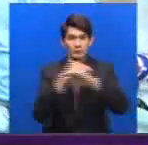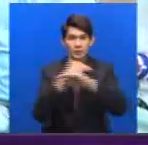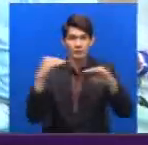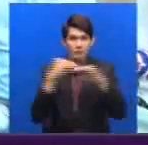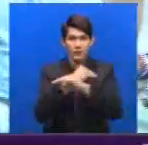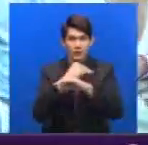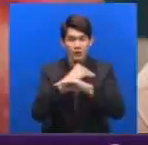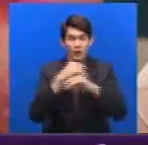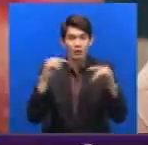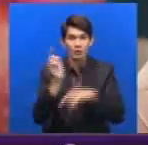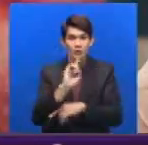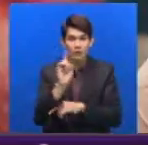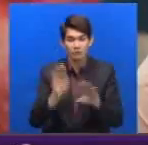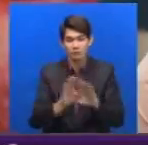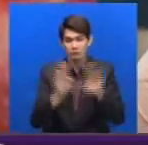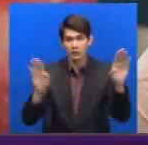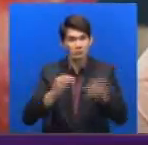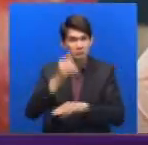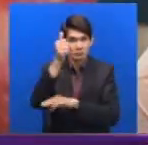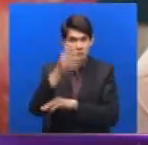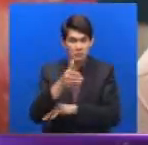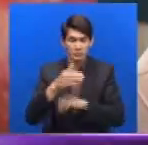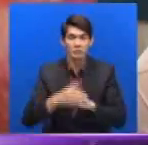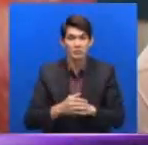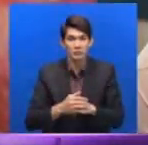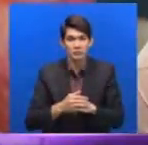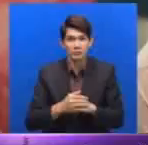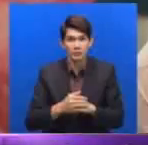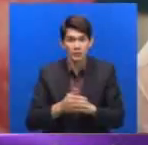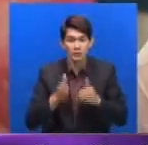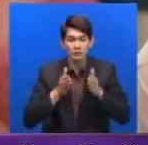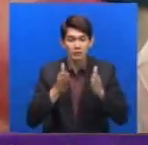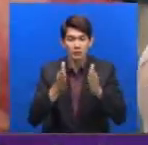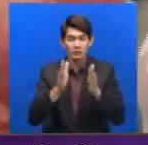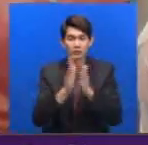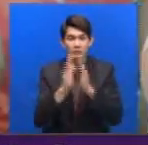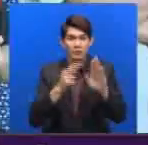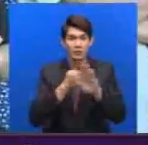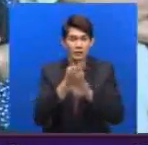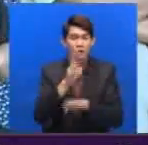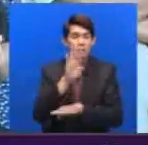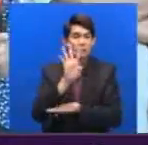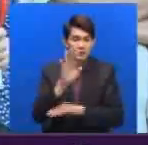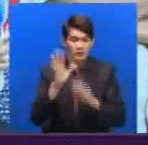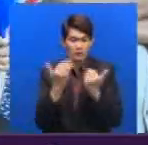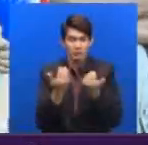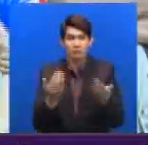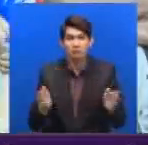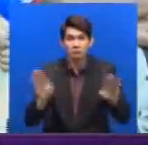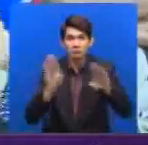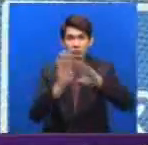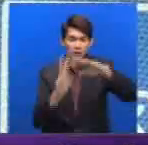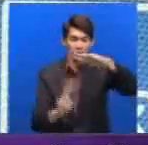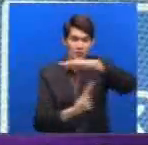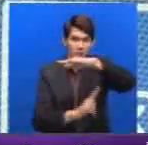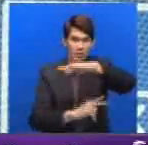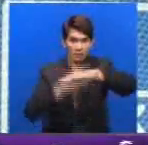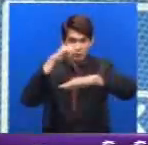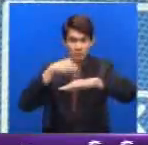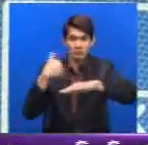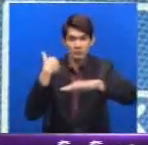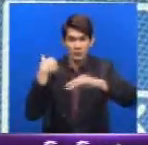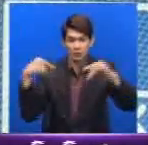เวทีไม่สามารถเปิดการจราจรได้เช่นเดิมนะคะโดยเฉพาะถนนพระรามที่ 4มีการปิดสะพานไทยเบลเยี่ยมและก็